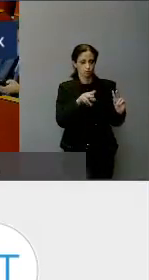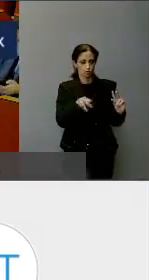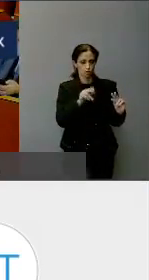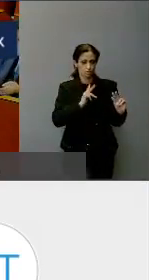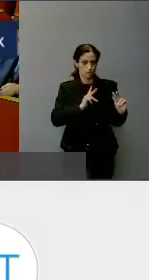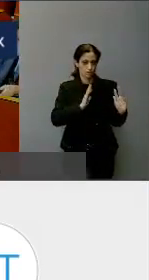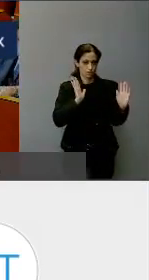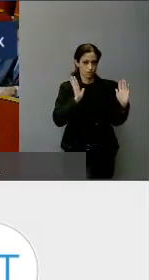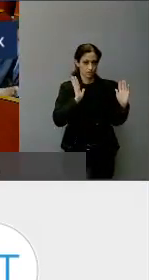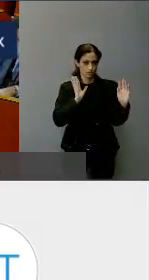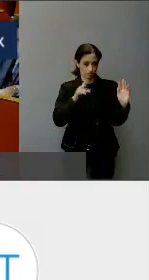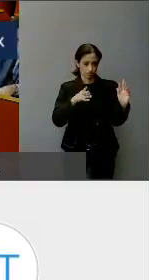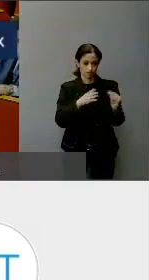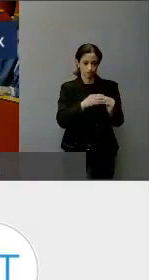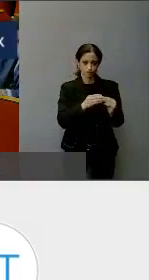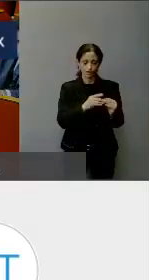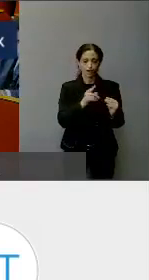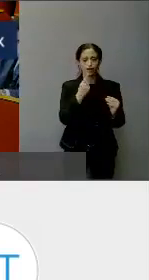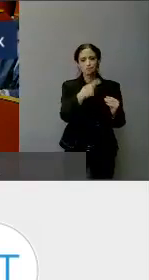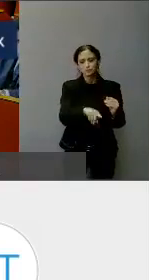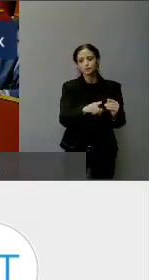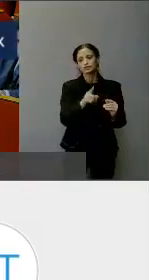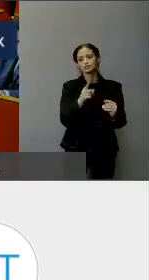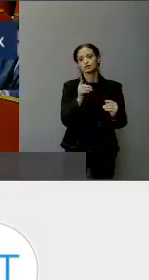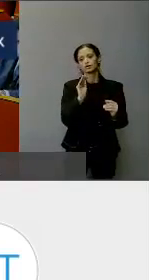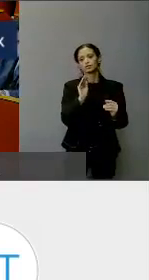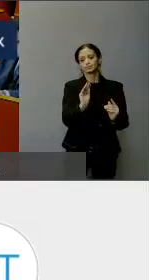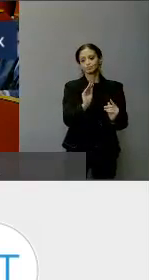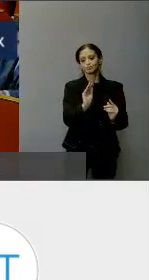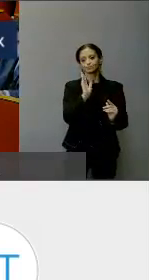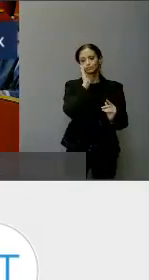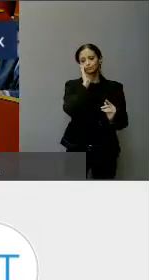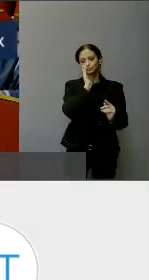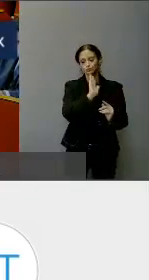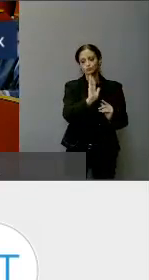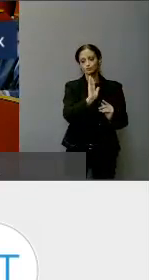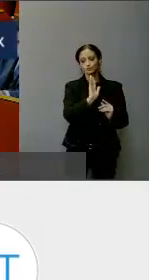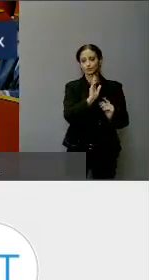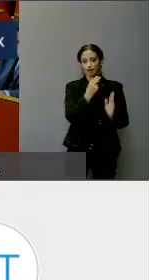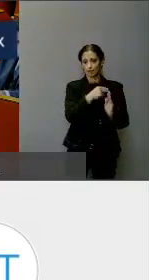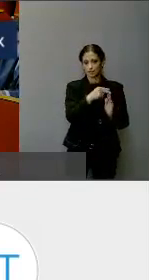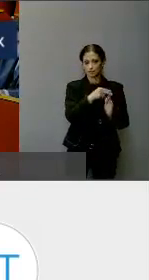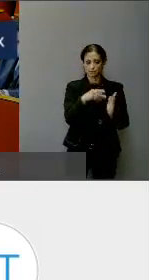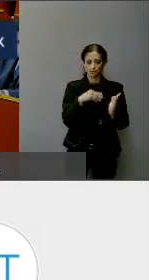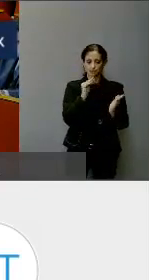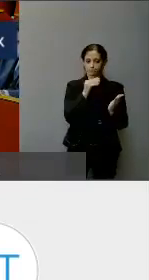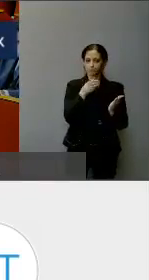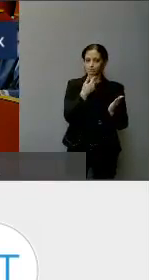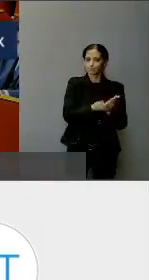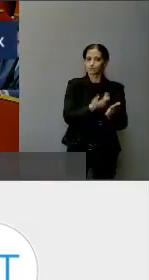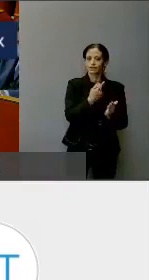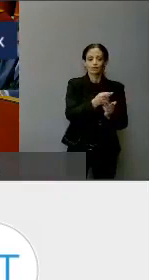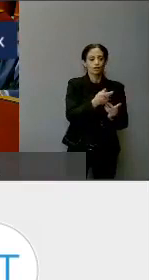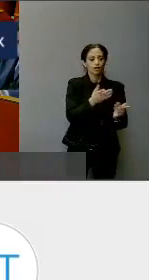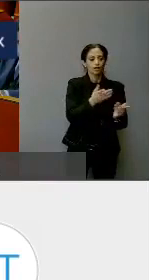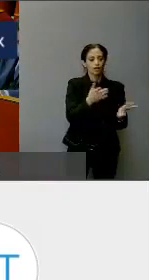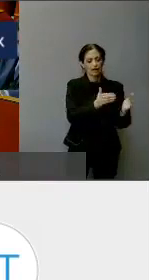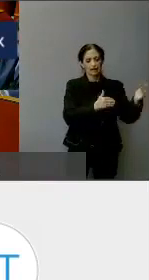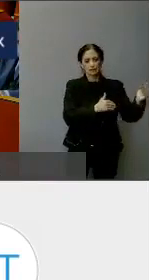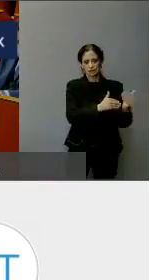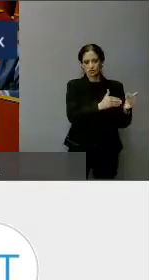chiediamo di diminuire dei volumi sempre in questi emendamenti poche quei volumi già